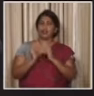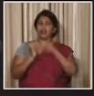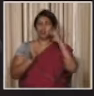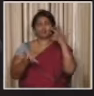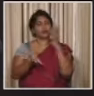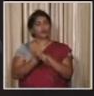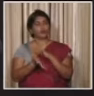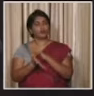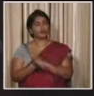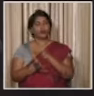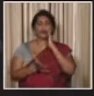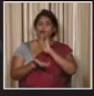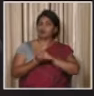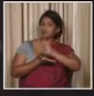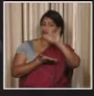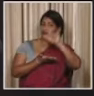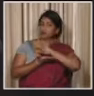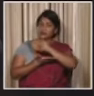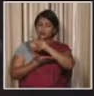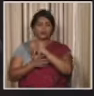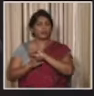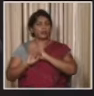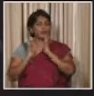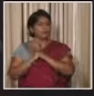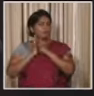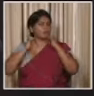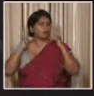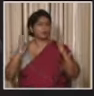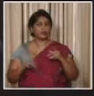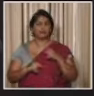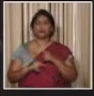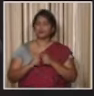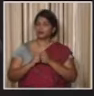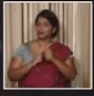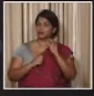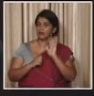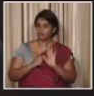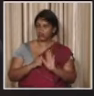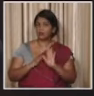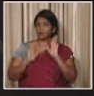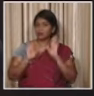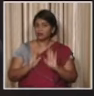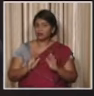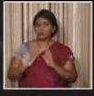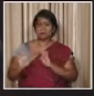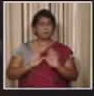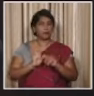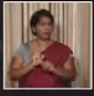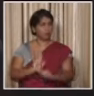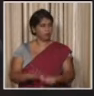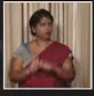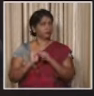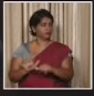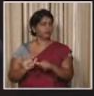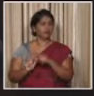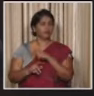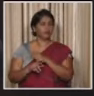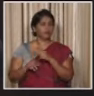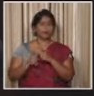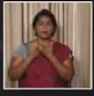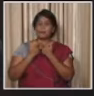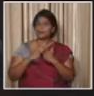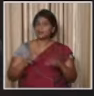susah, videsa sancar. Eva mahaluk kota, eva sidhenu. Ekam mardane. Itu kota nam bahasa